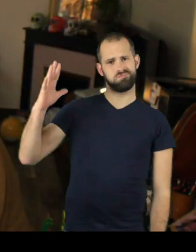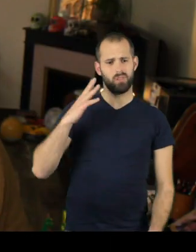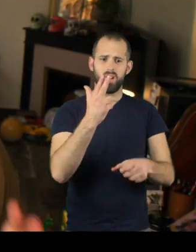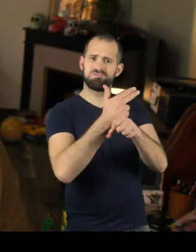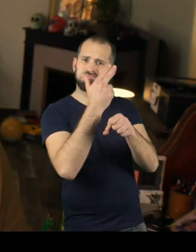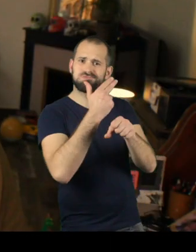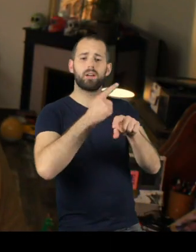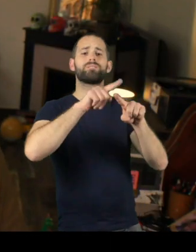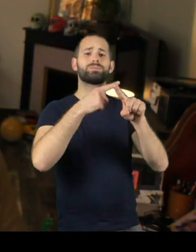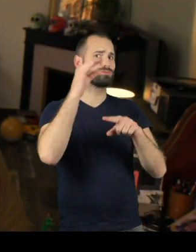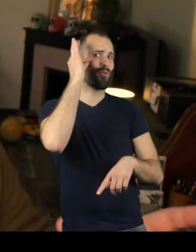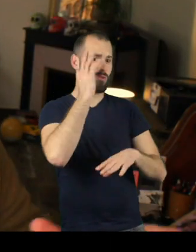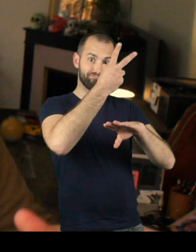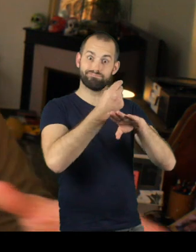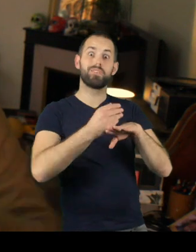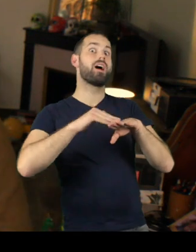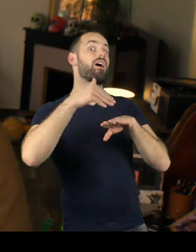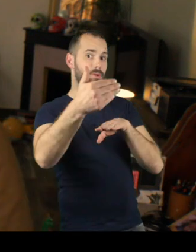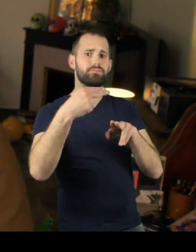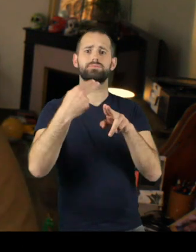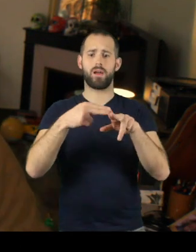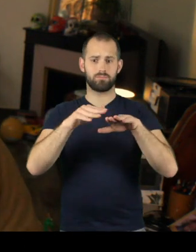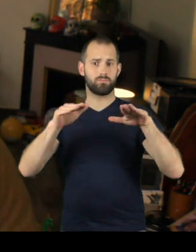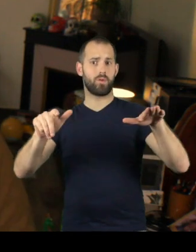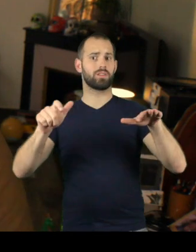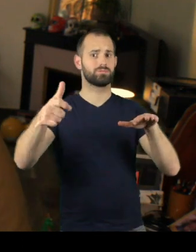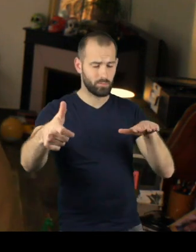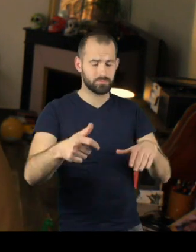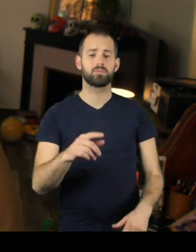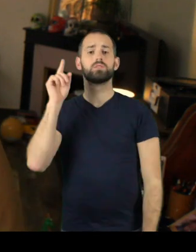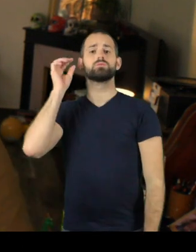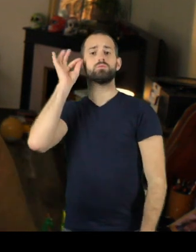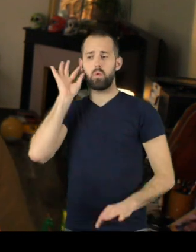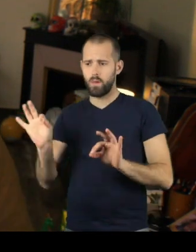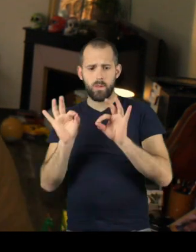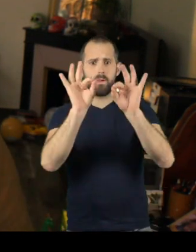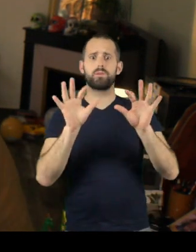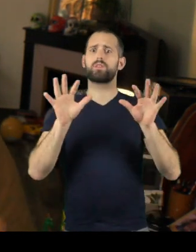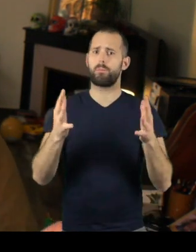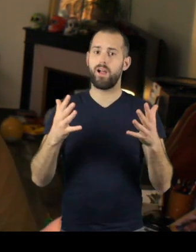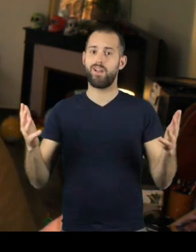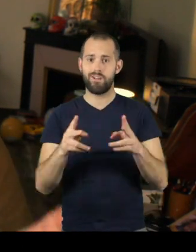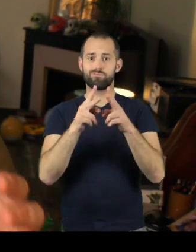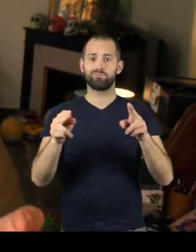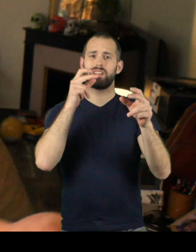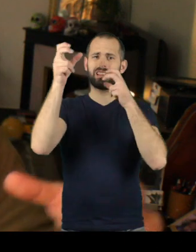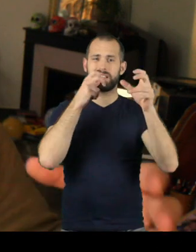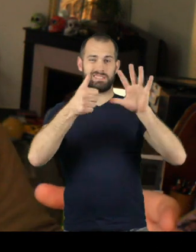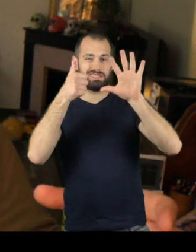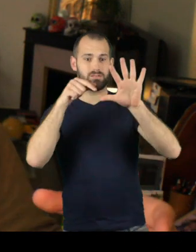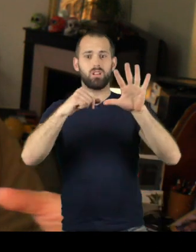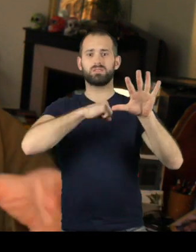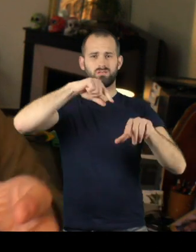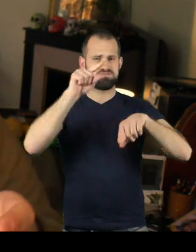À cette époque, le son des films est enregistré après le tournage, ce qu'on appelle la post-synchronisation. Pour sonoriser cette scène, ils enregistrent une session